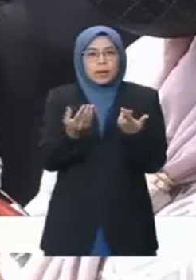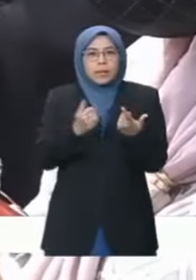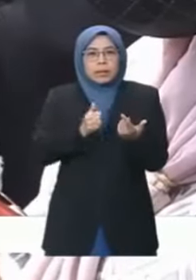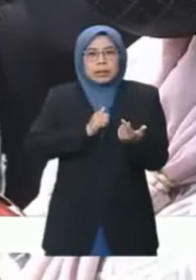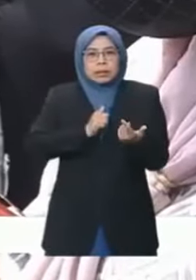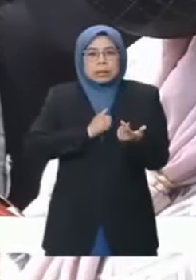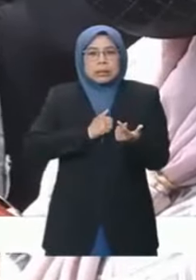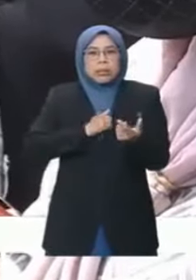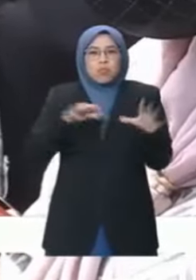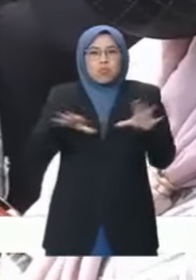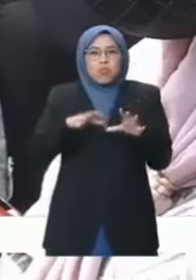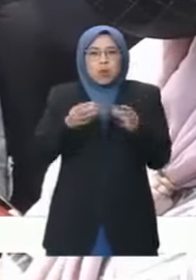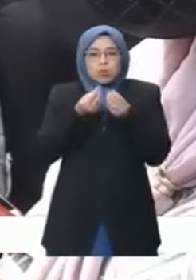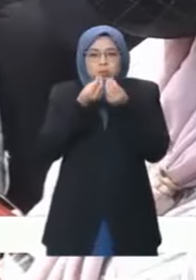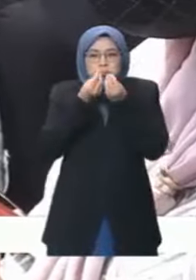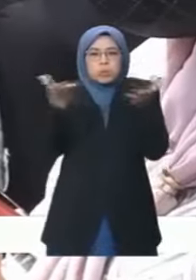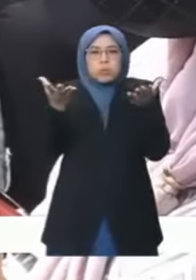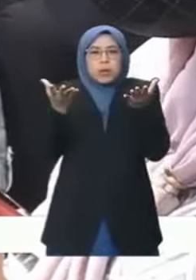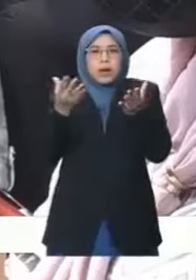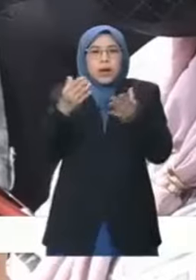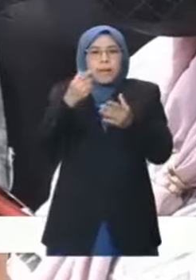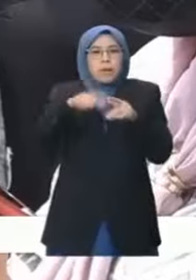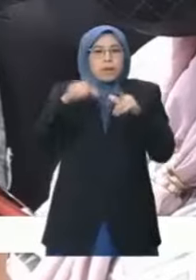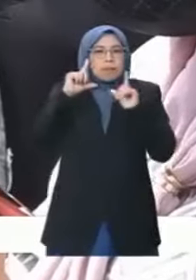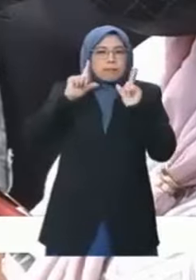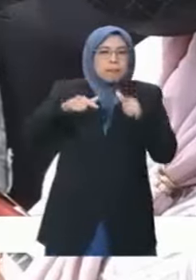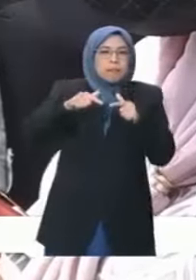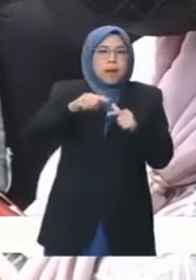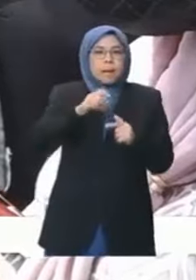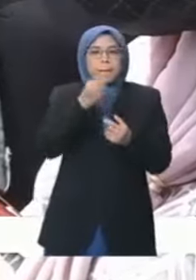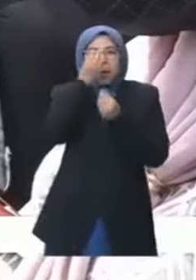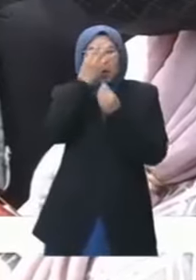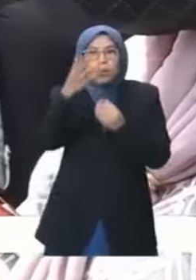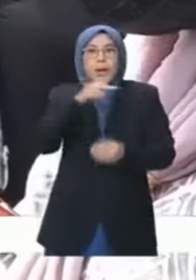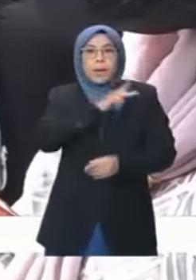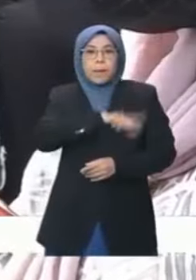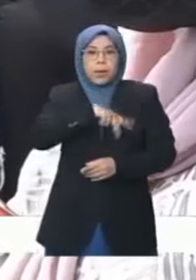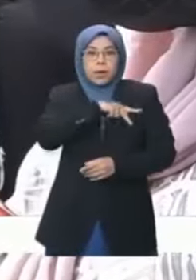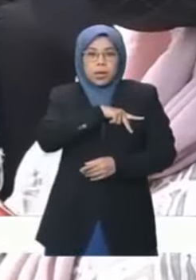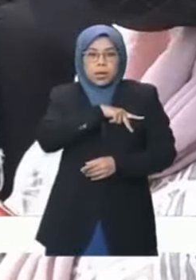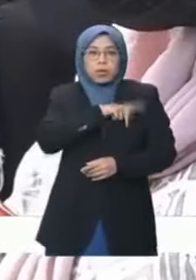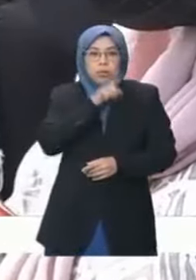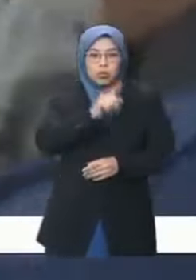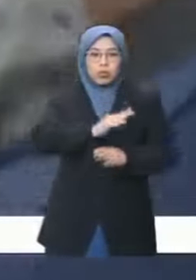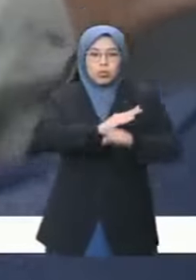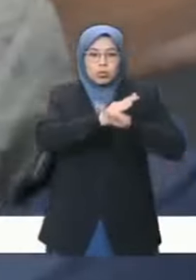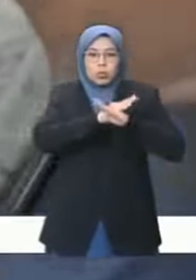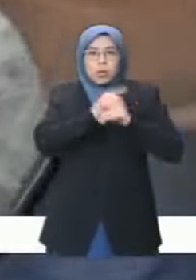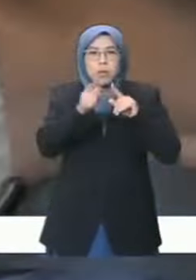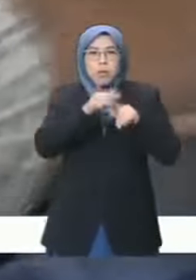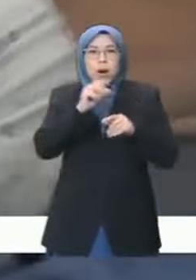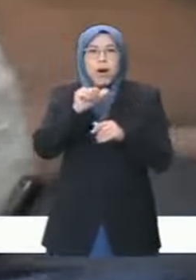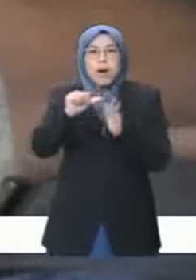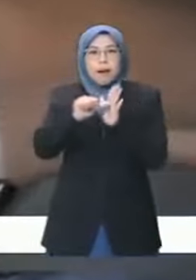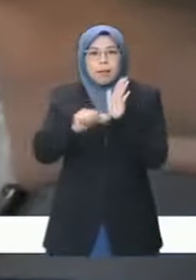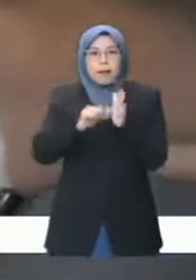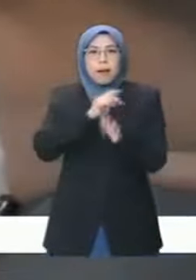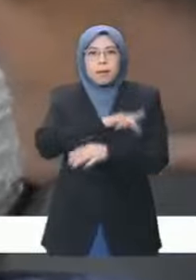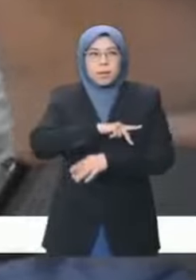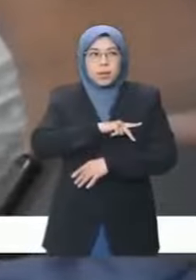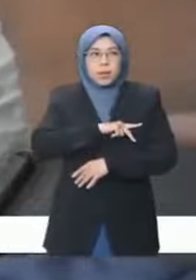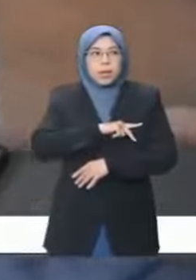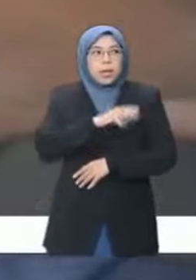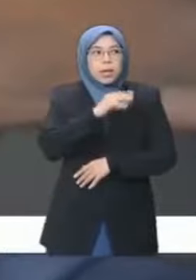menzahirkan maklumat peribadi yang merupakan satu kesalahan di bawah Akta Perlindungan Data Peribadi. Mengulas lanjut,